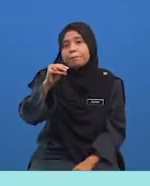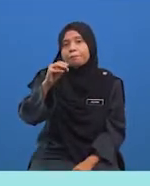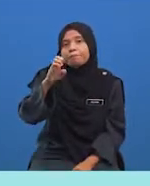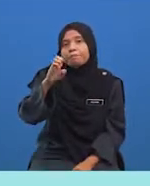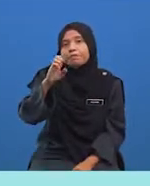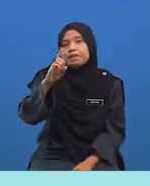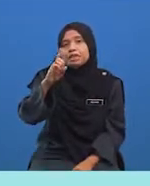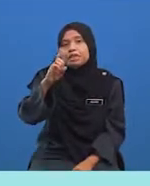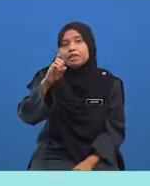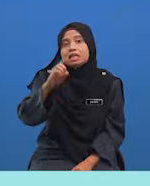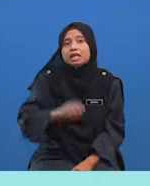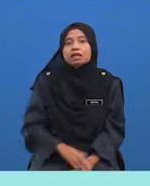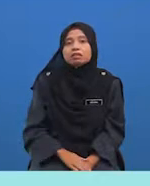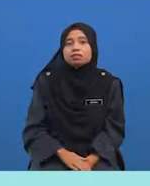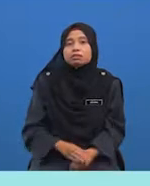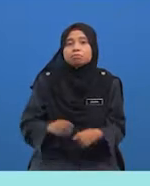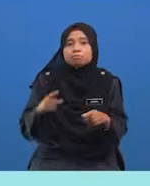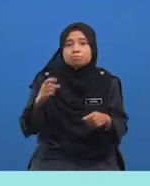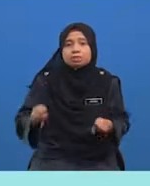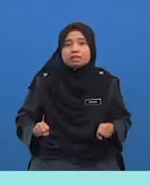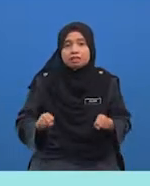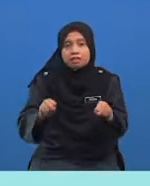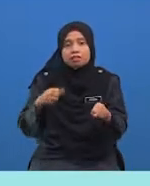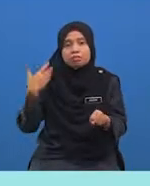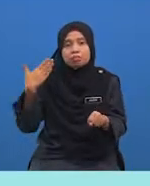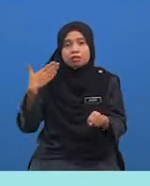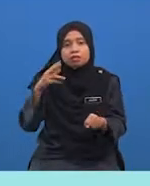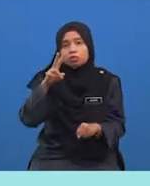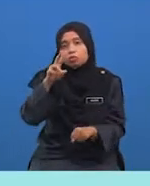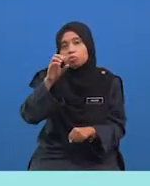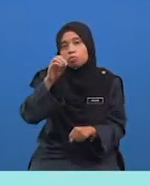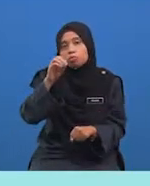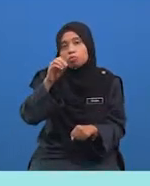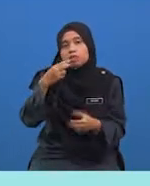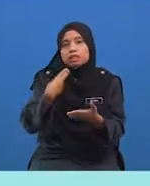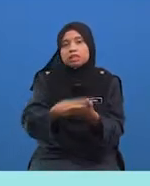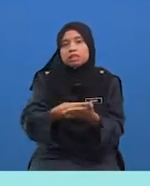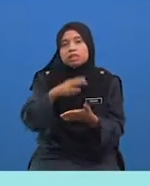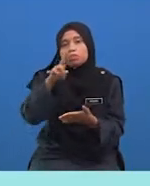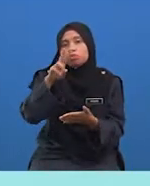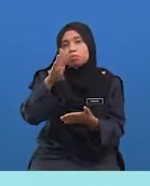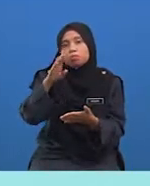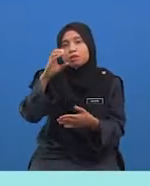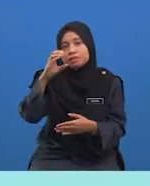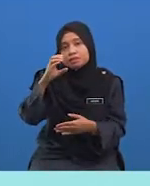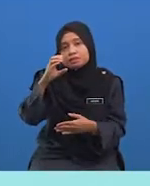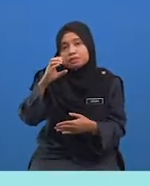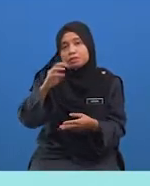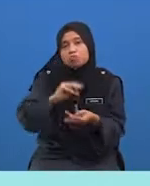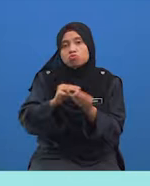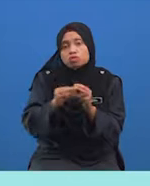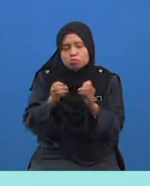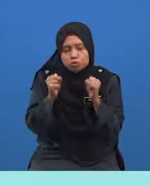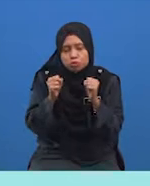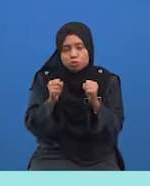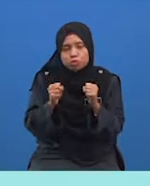Musim panas yang sederhana panas, 20 darjah Celsius hingga 24 darjah Celsius. Musim sejuk